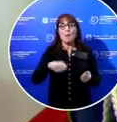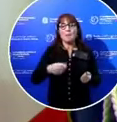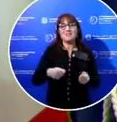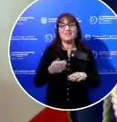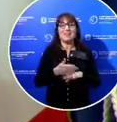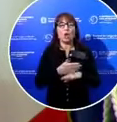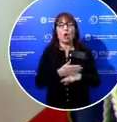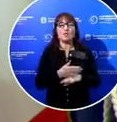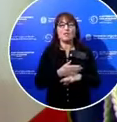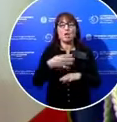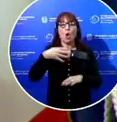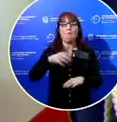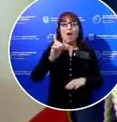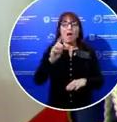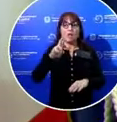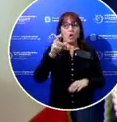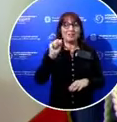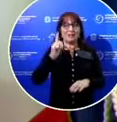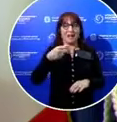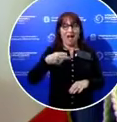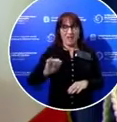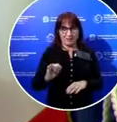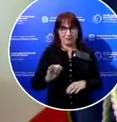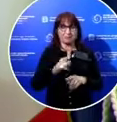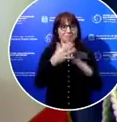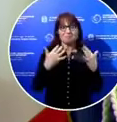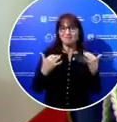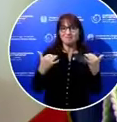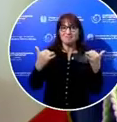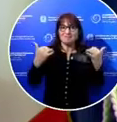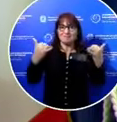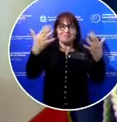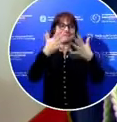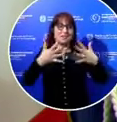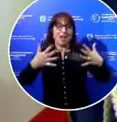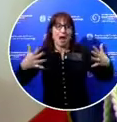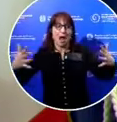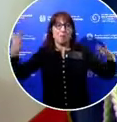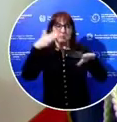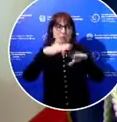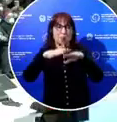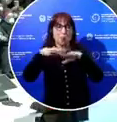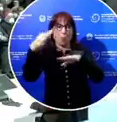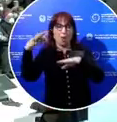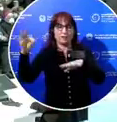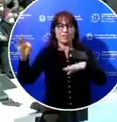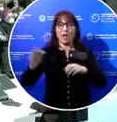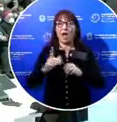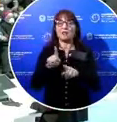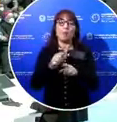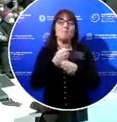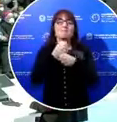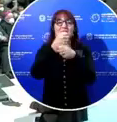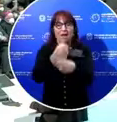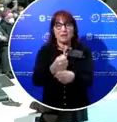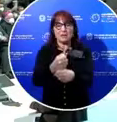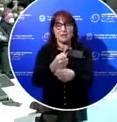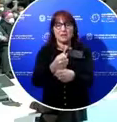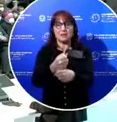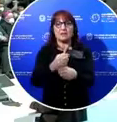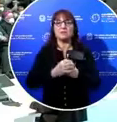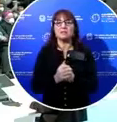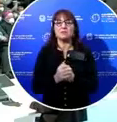Draghi. La straordinarietà di questa platea, che è tanto ampia, qualificata ma anche rappresentativa, restituisce meglio